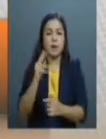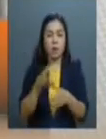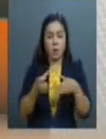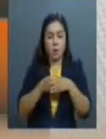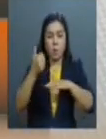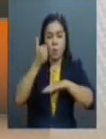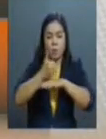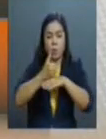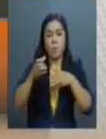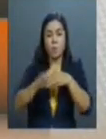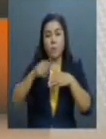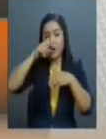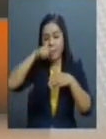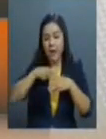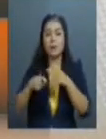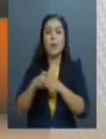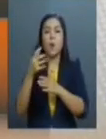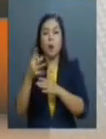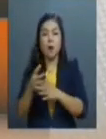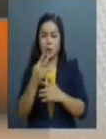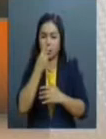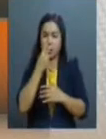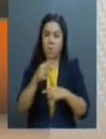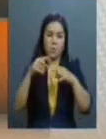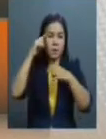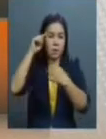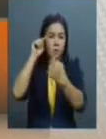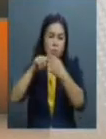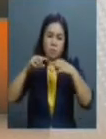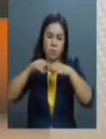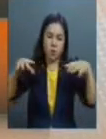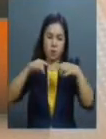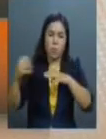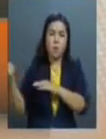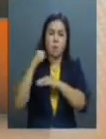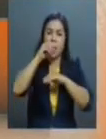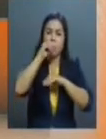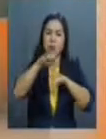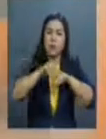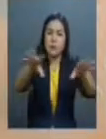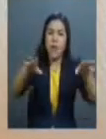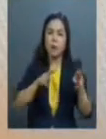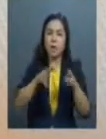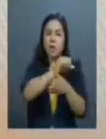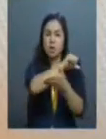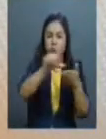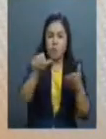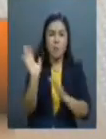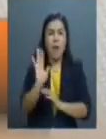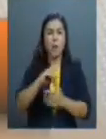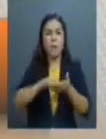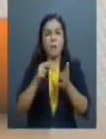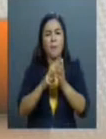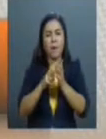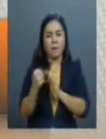ไทยชี้ว่าหลักการและเหตุผลนี้สวนกระแสเจตนารมณ์การกระจายอำนาจขณะที่นายองอาจคร้ามไพบูลย์รองหัวหน้าพรรคประช